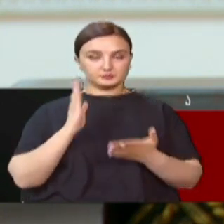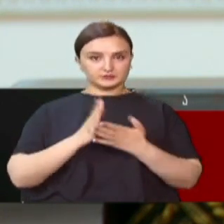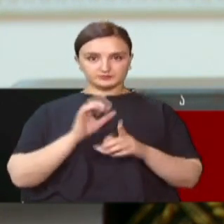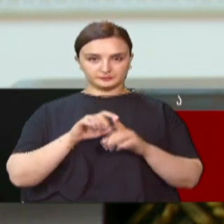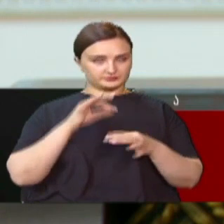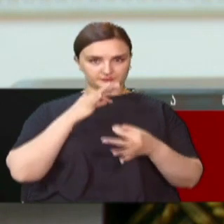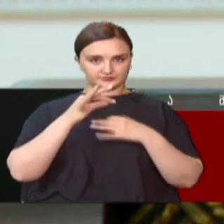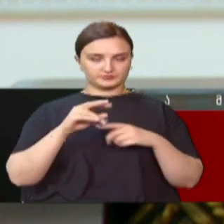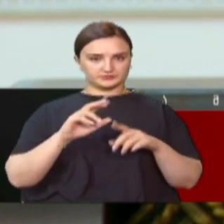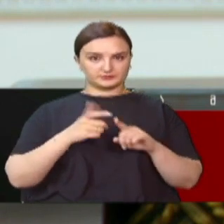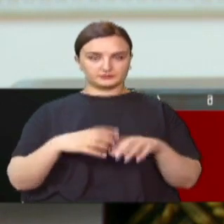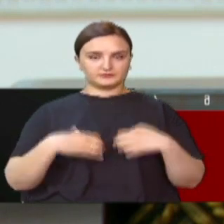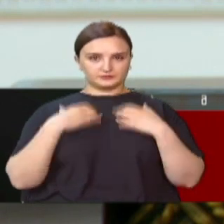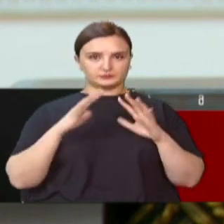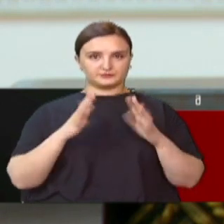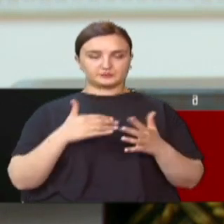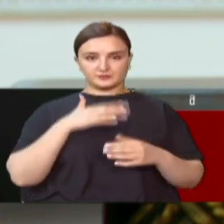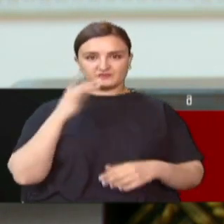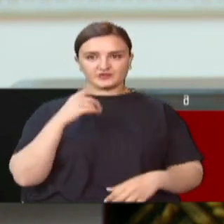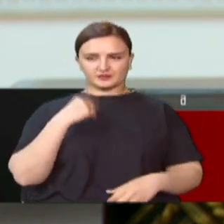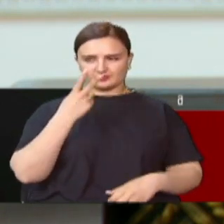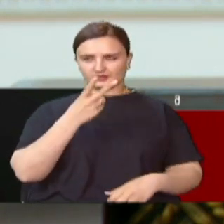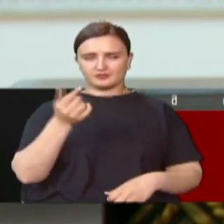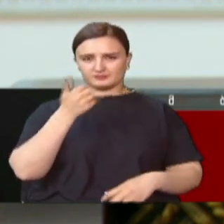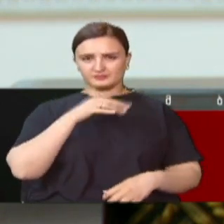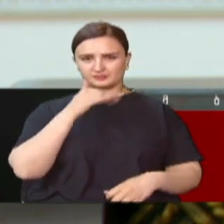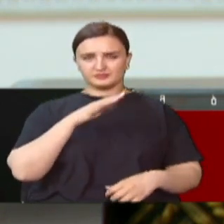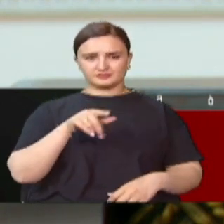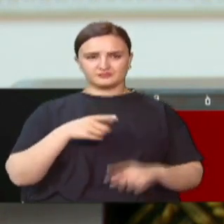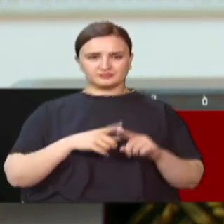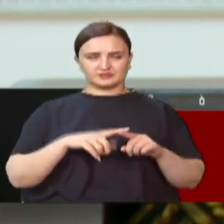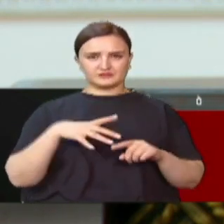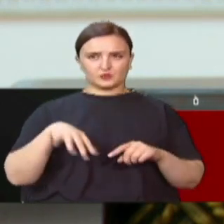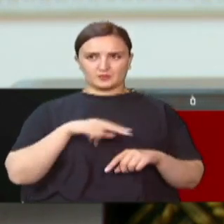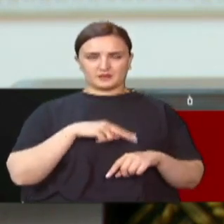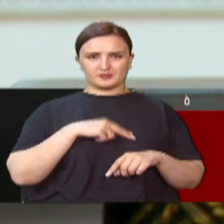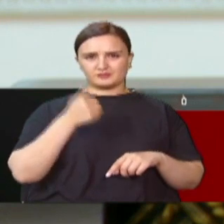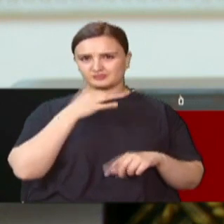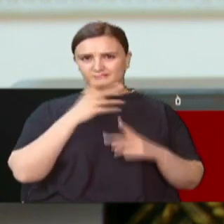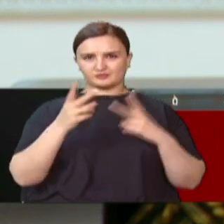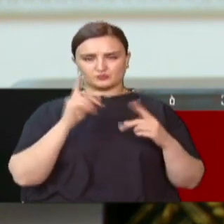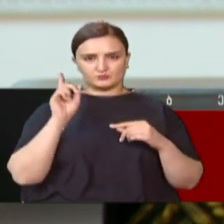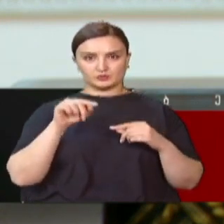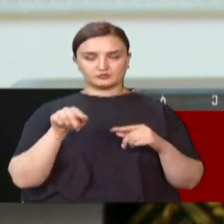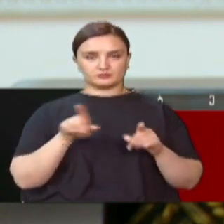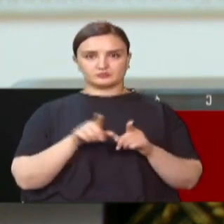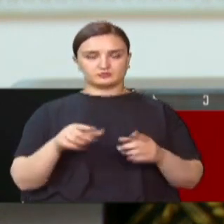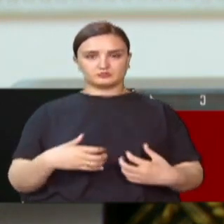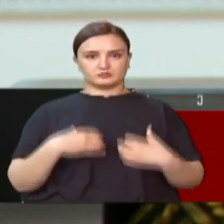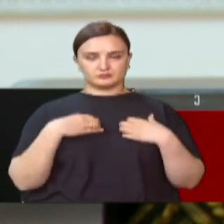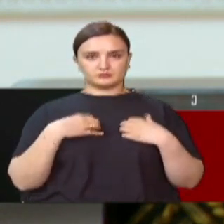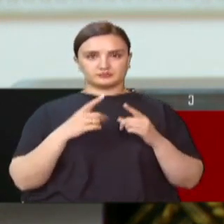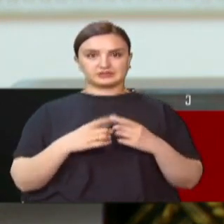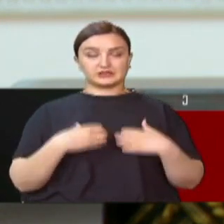სიტყვის მნიშვნელობით მოვლენა. Მე ბევრი რამ ინახავს საქართველოს პარლამენტის სხდომათ დარბაზში და მათ შორის ესეც